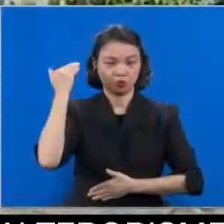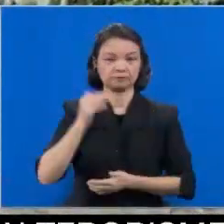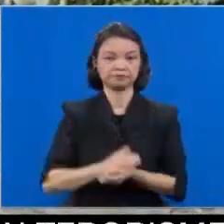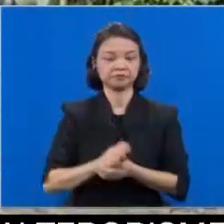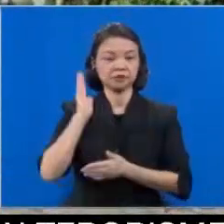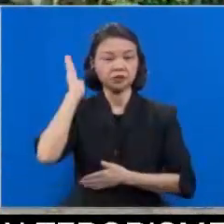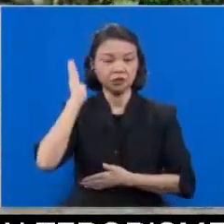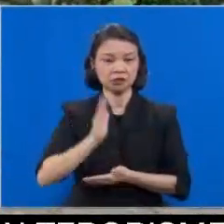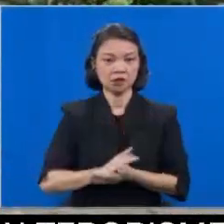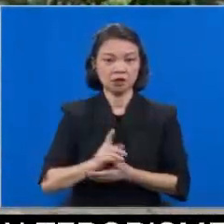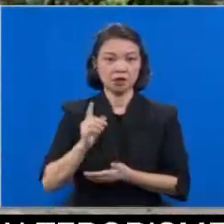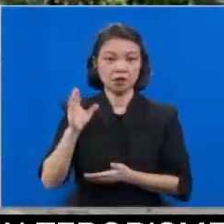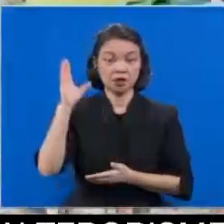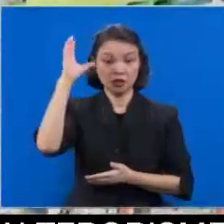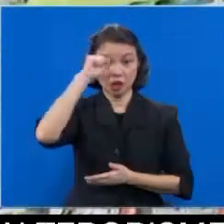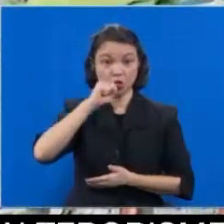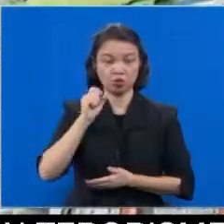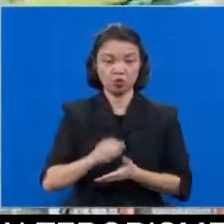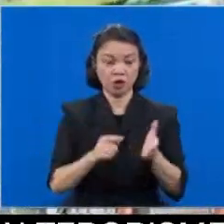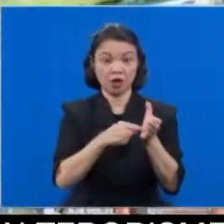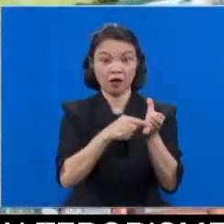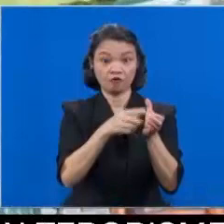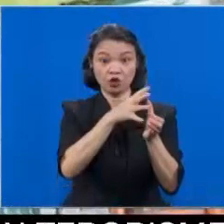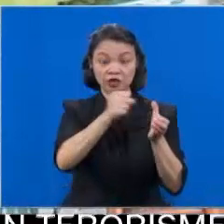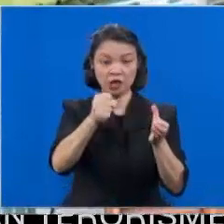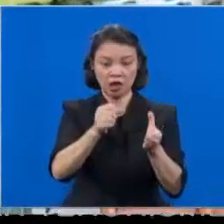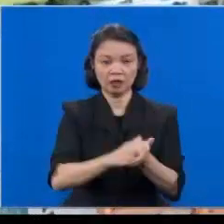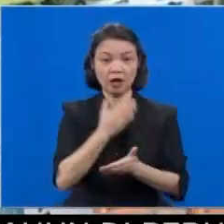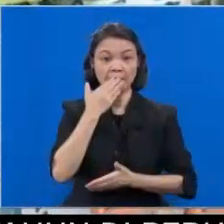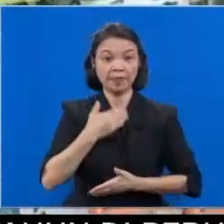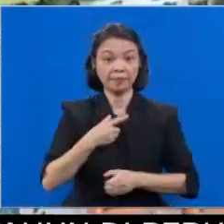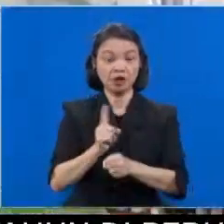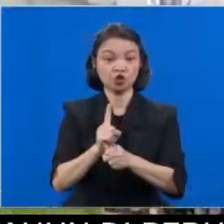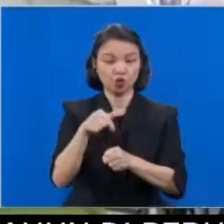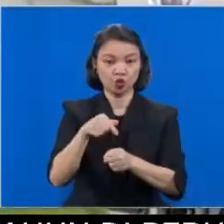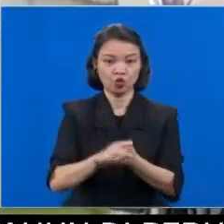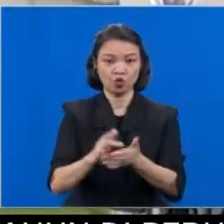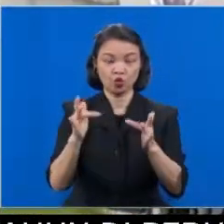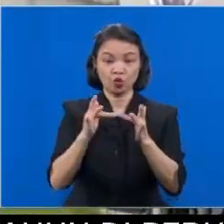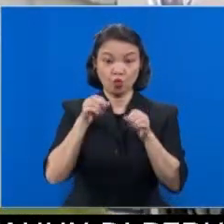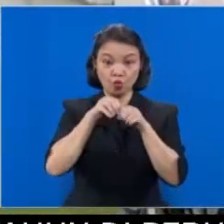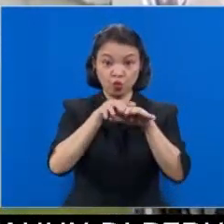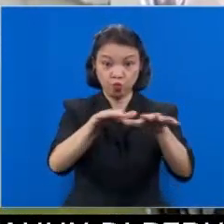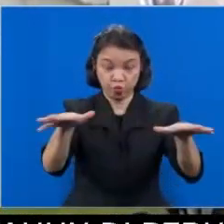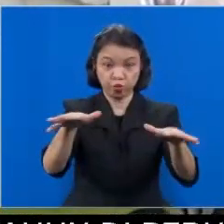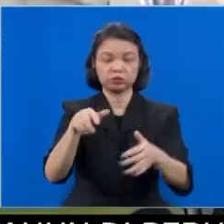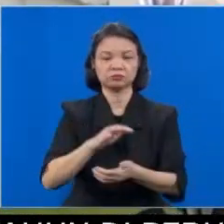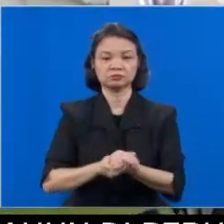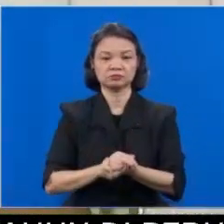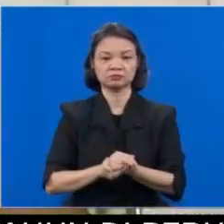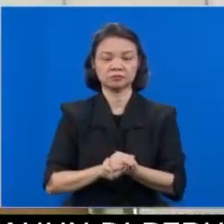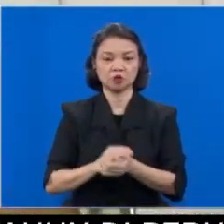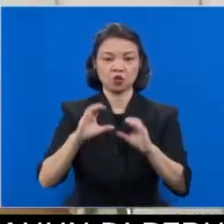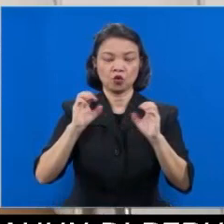Setelah menyadari ada barang dagangannya hilang, Abdul Khotib, pemilik gerai ponsel, lantas menggugah video rekaman tersebut ke media sosial dan